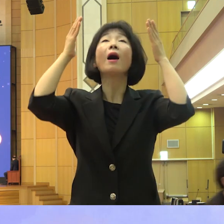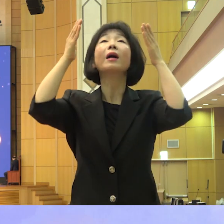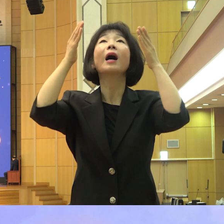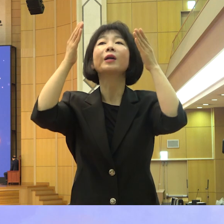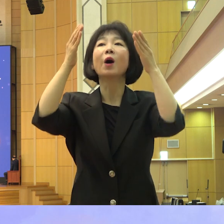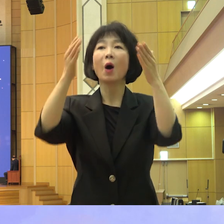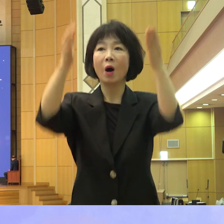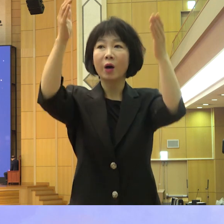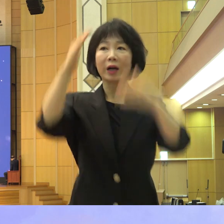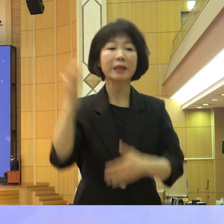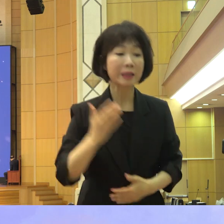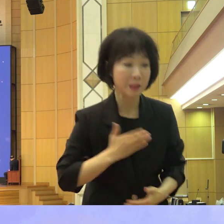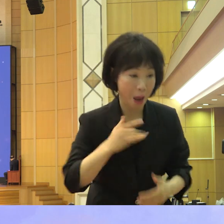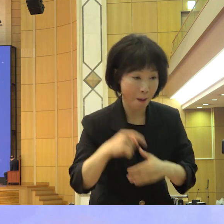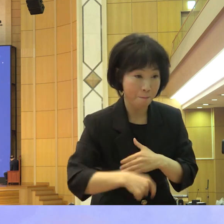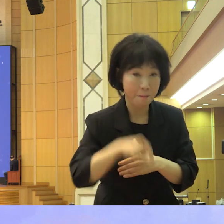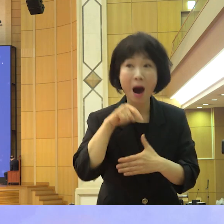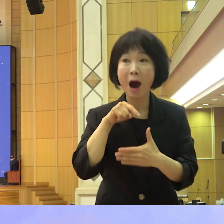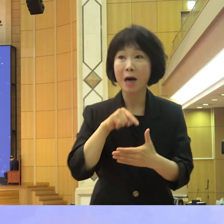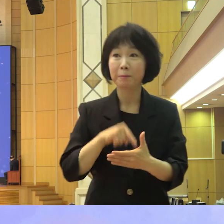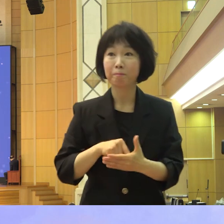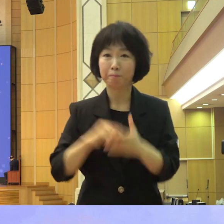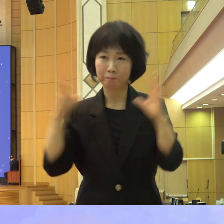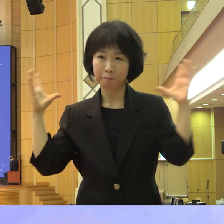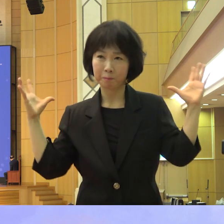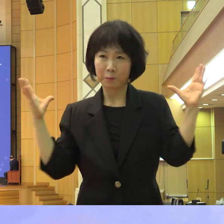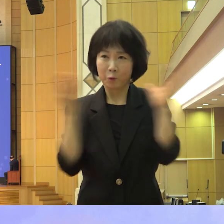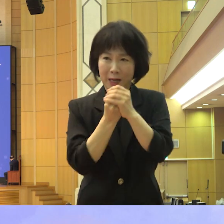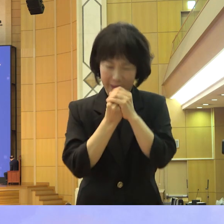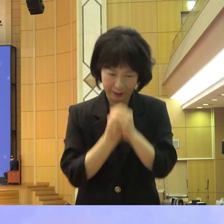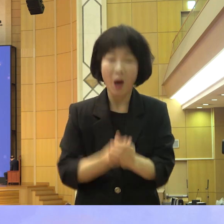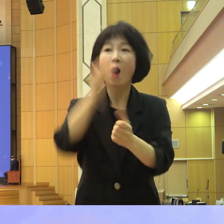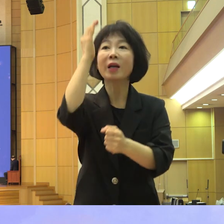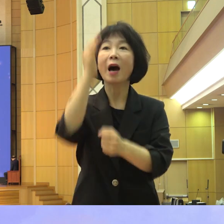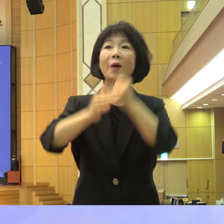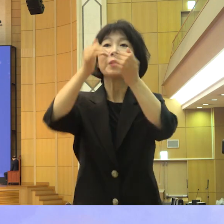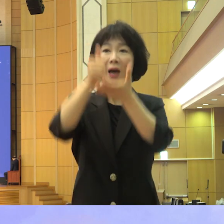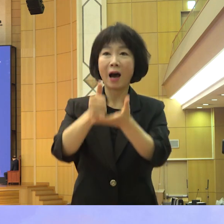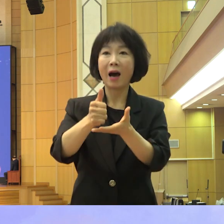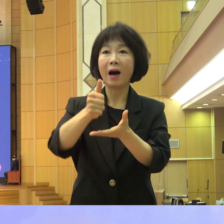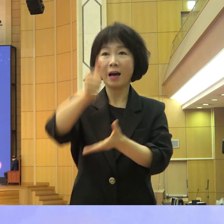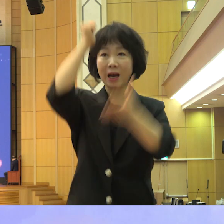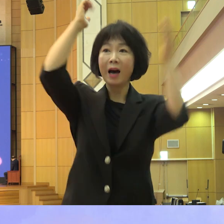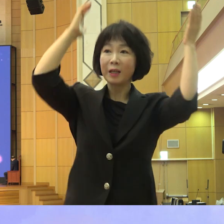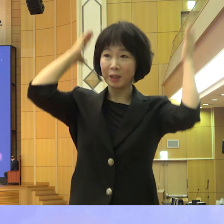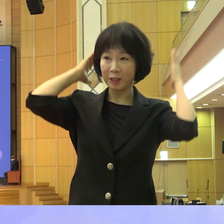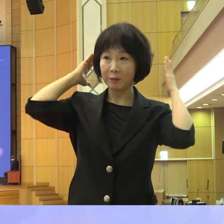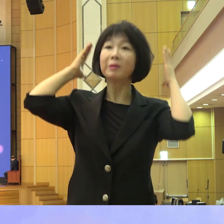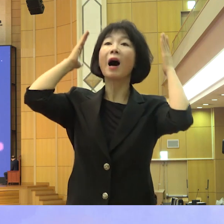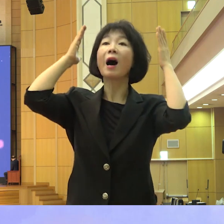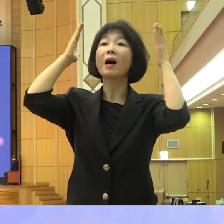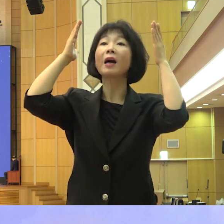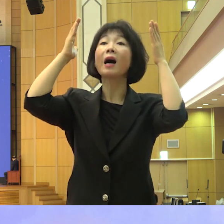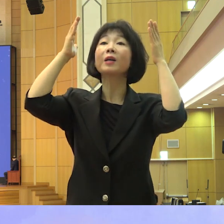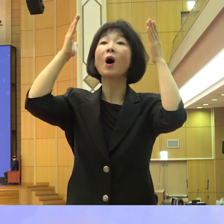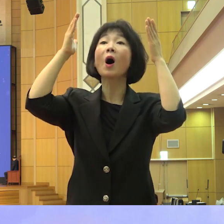은혜를 향하여 내 마음 완전한